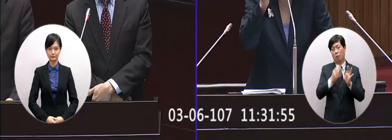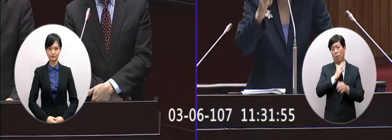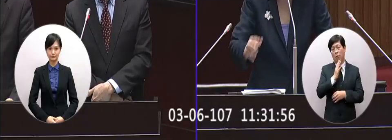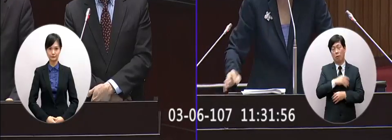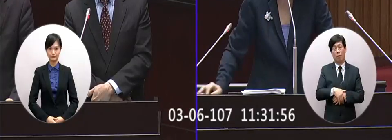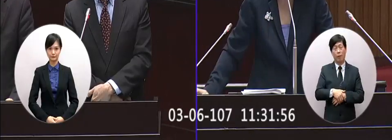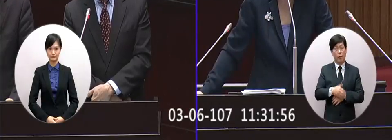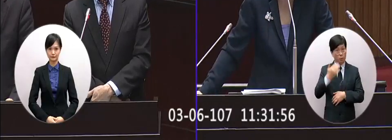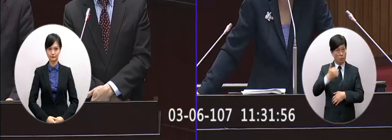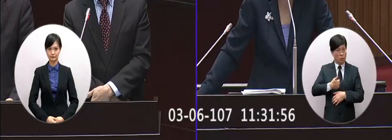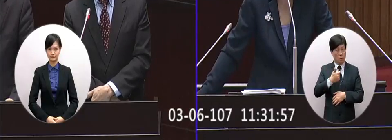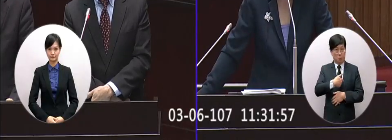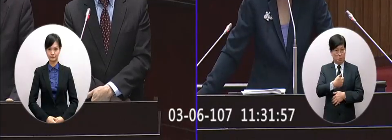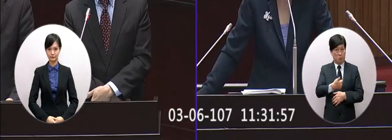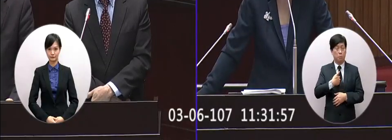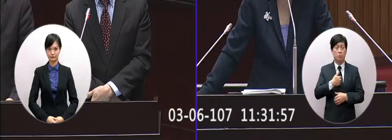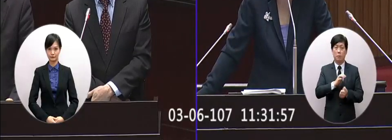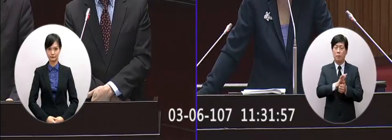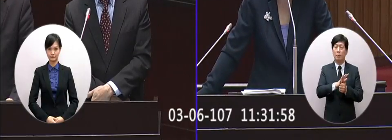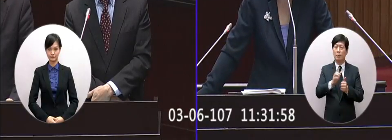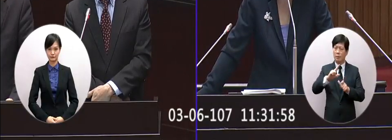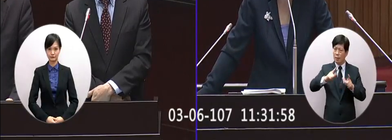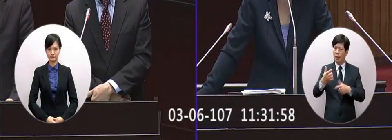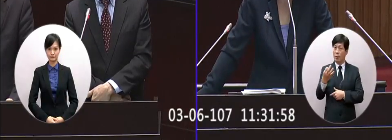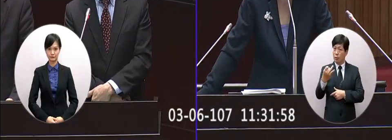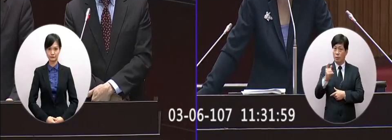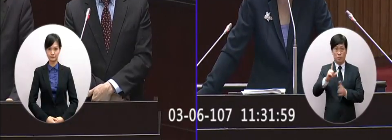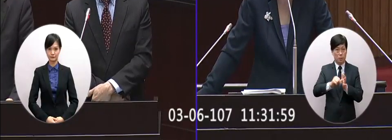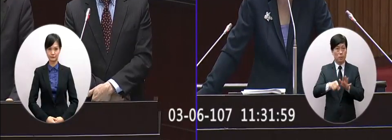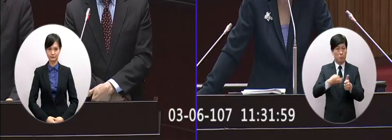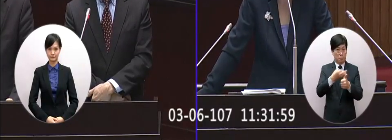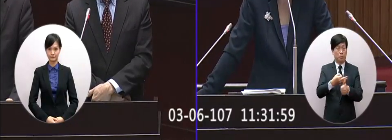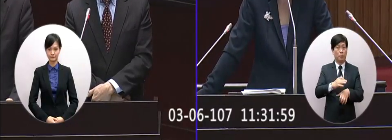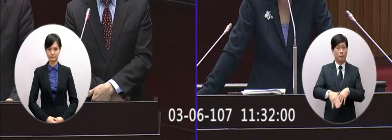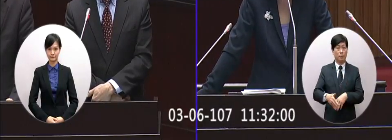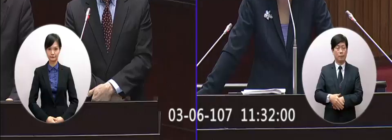如果是真的表示是善意，可不可以告诉我多少钱，大概什么时间可以做到